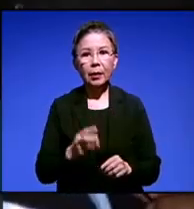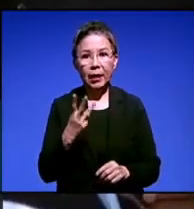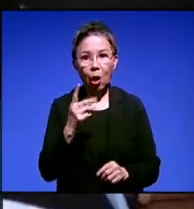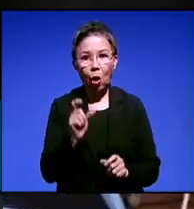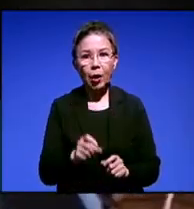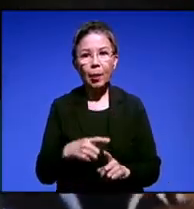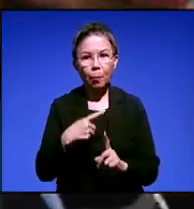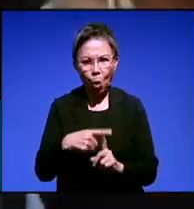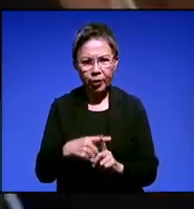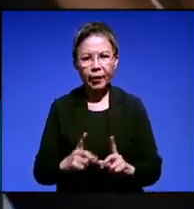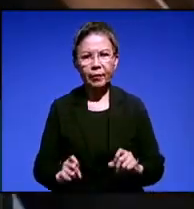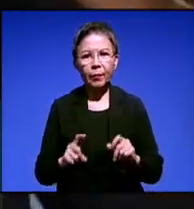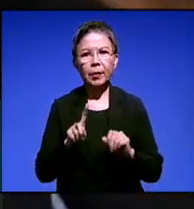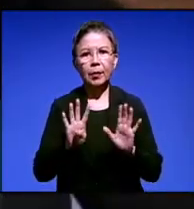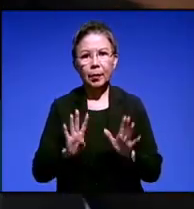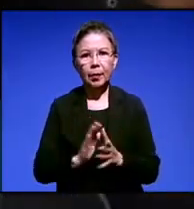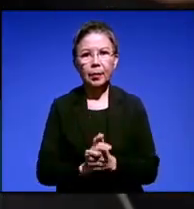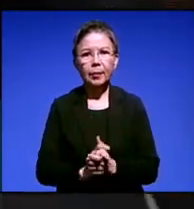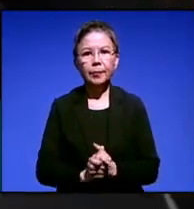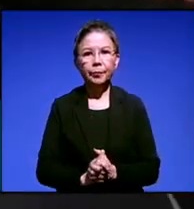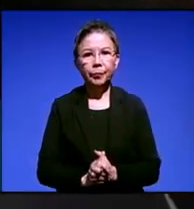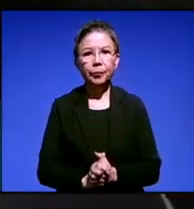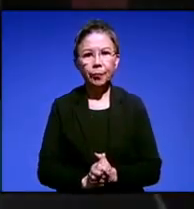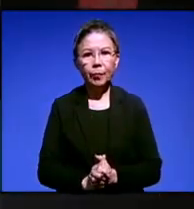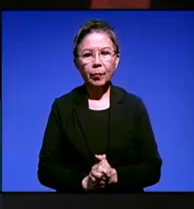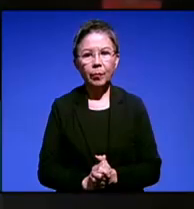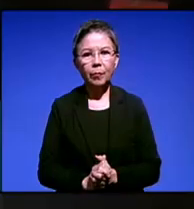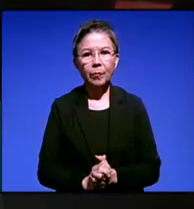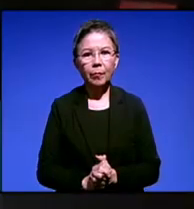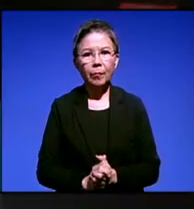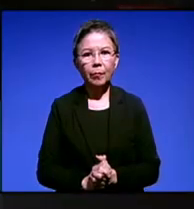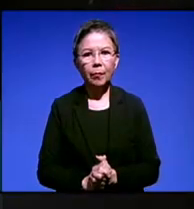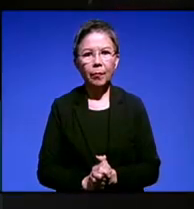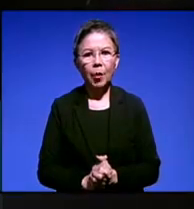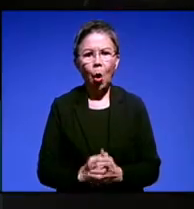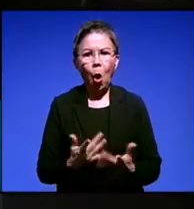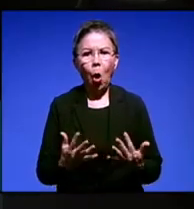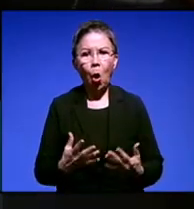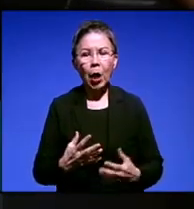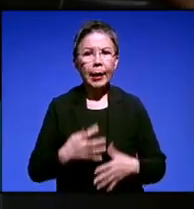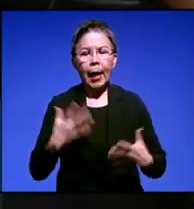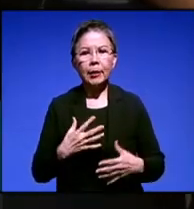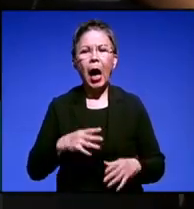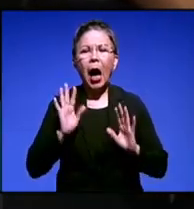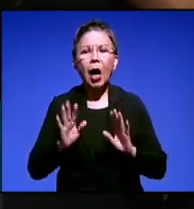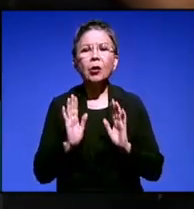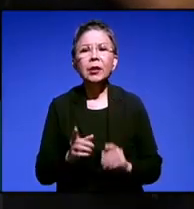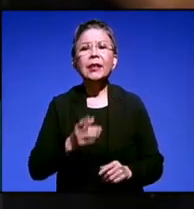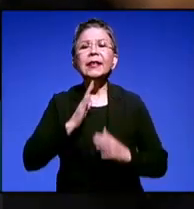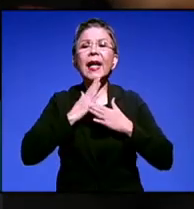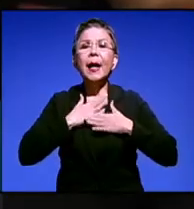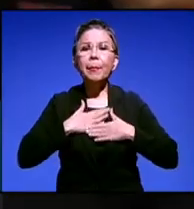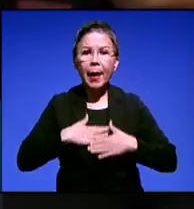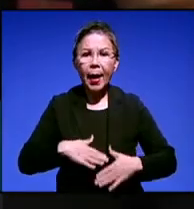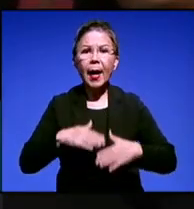itu positif rapid test. Ya, nanti sebentar saya sampaikan secara resmi. Ya. Warga tetap sabar, tenang. Tentunya kita akan lakukan yang